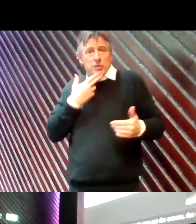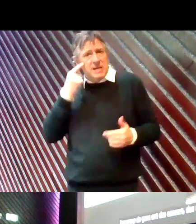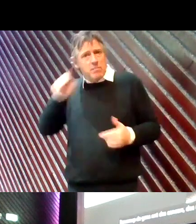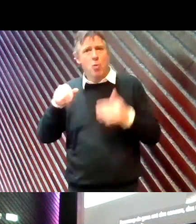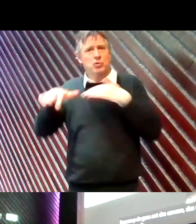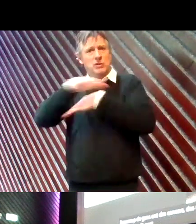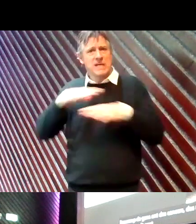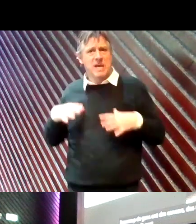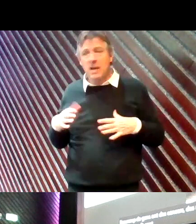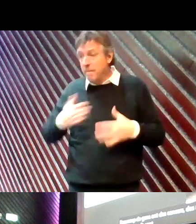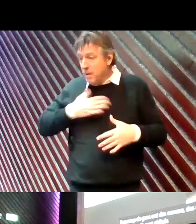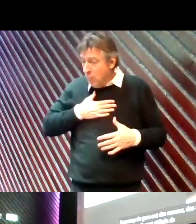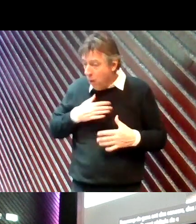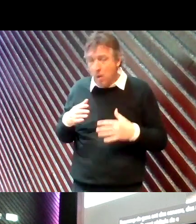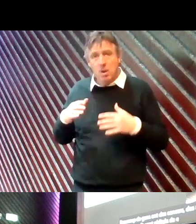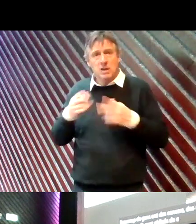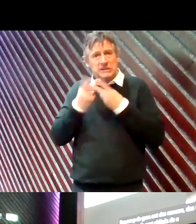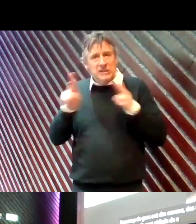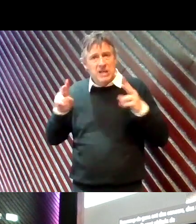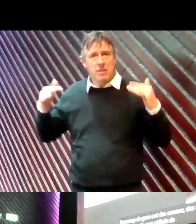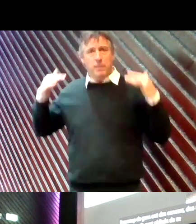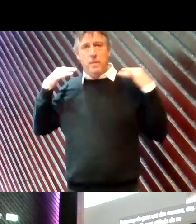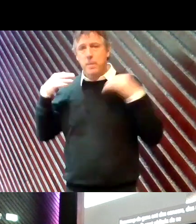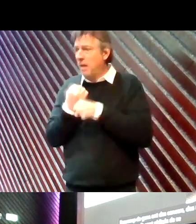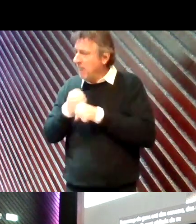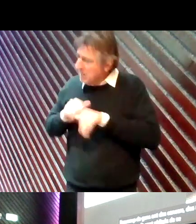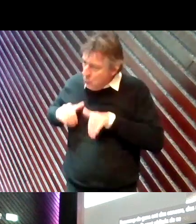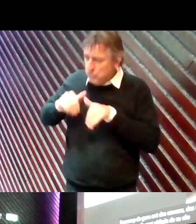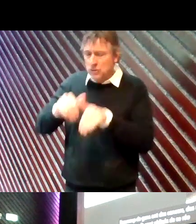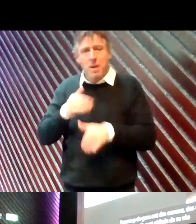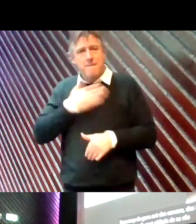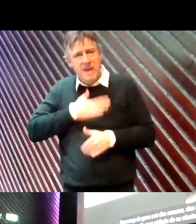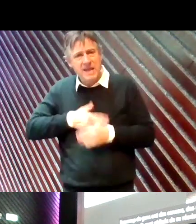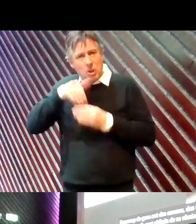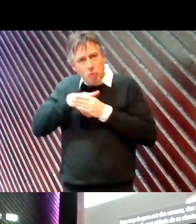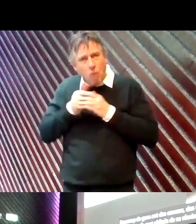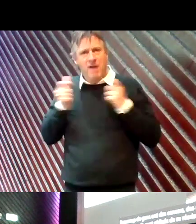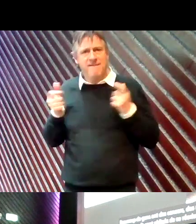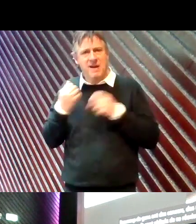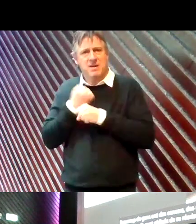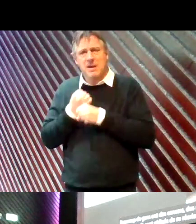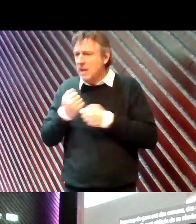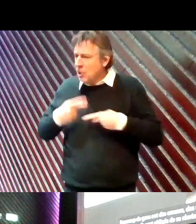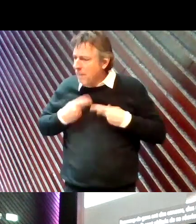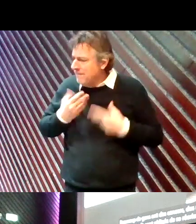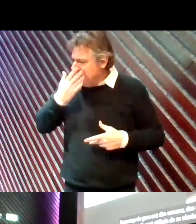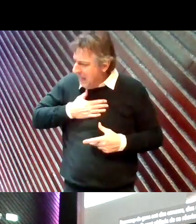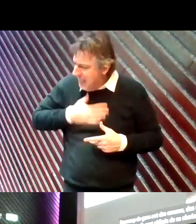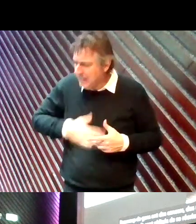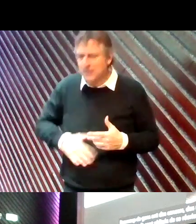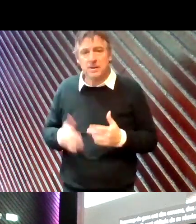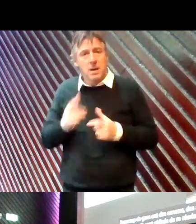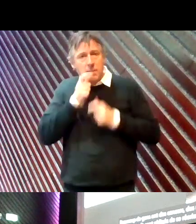socialement également dans la cité et bien au travail, bien dans sa vie, bien dans sa vie, bien au travail. Ce ne